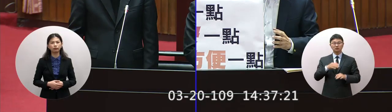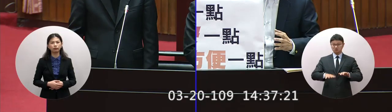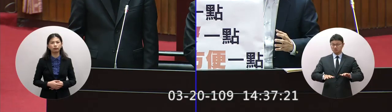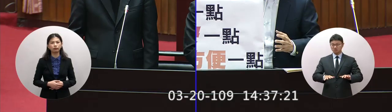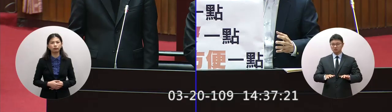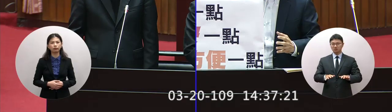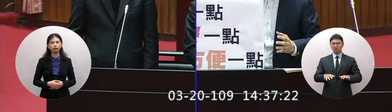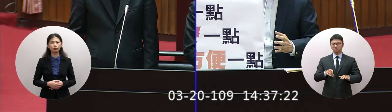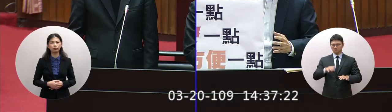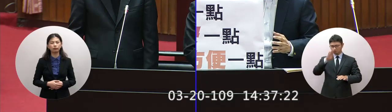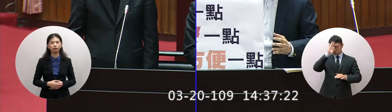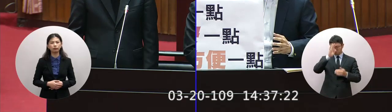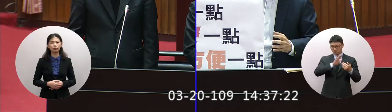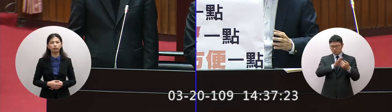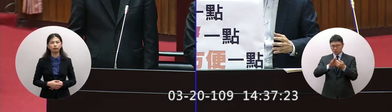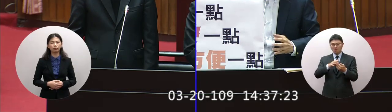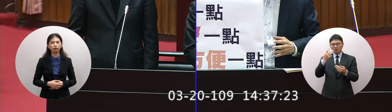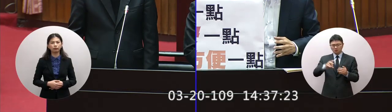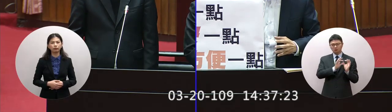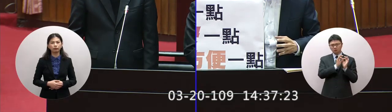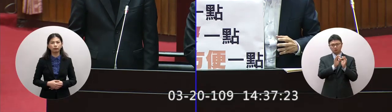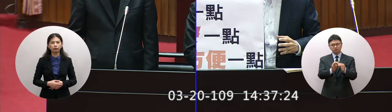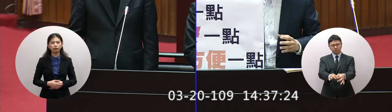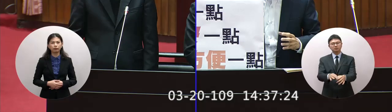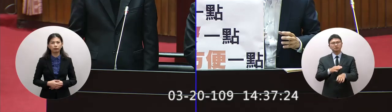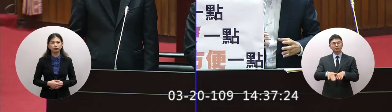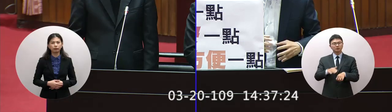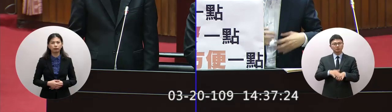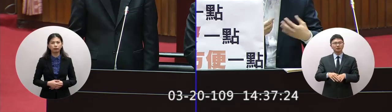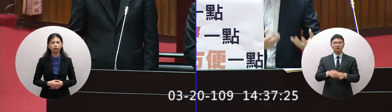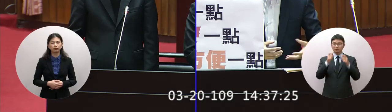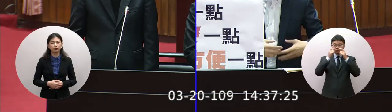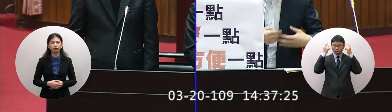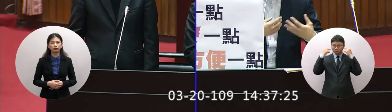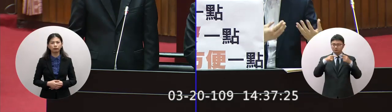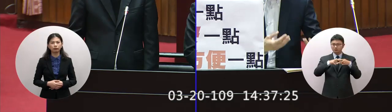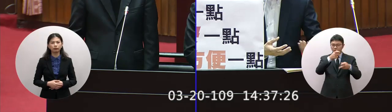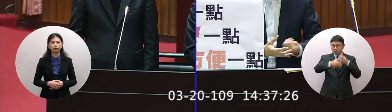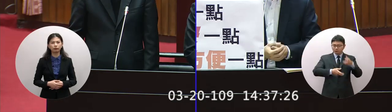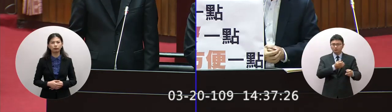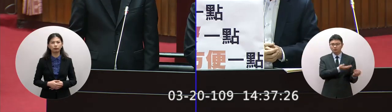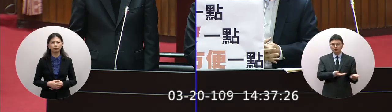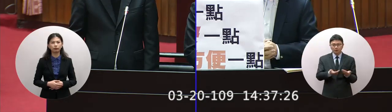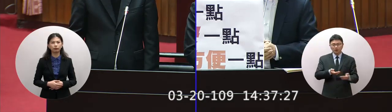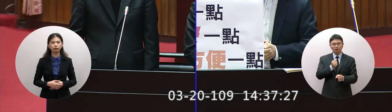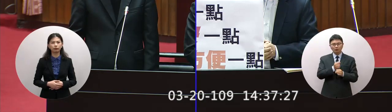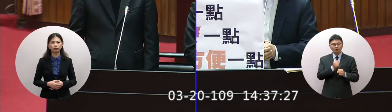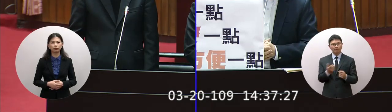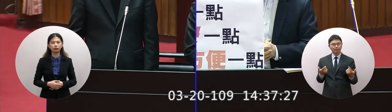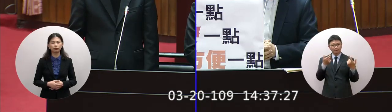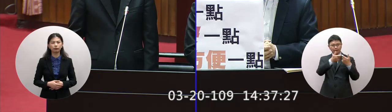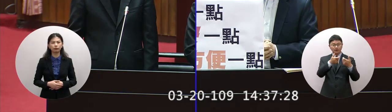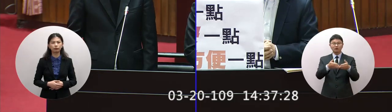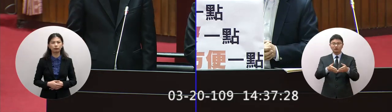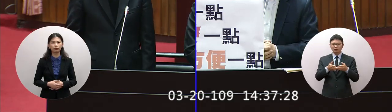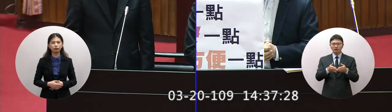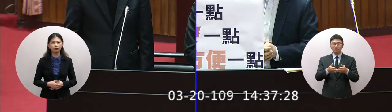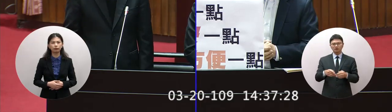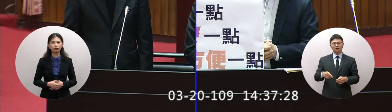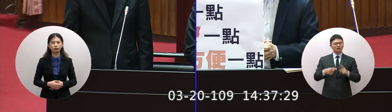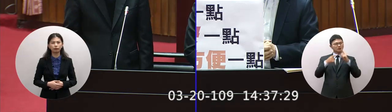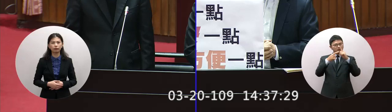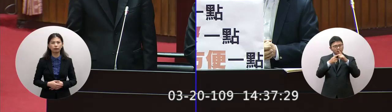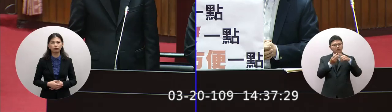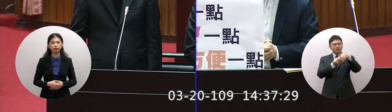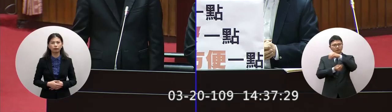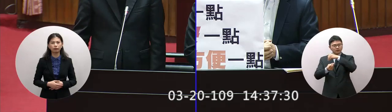的这个疫情会仍然持续延续的当中，仍然需要这个口罩工厂的生产仍然都需要继续来配合，但是这些人力的调配的